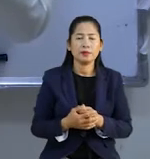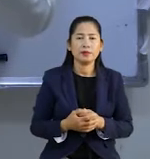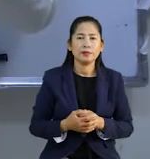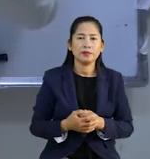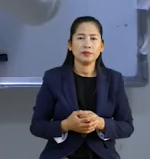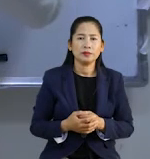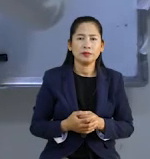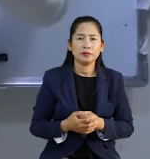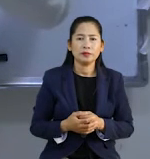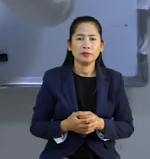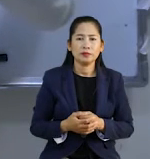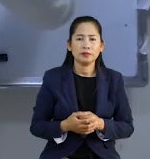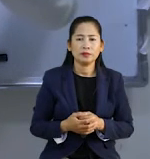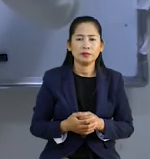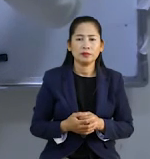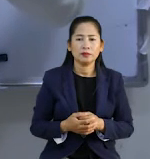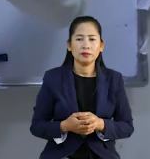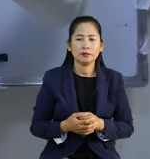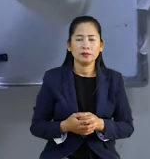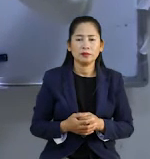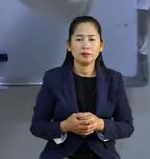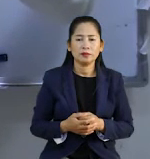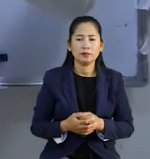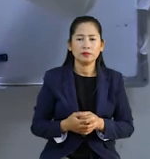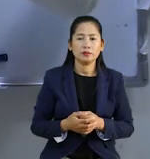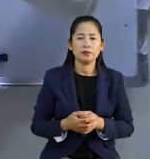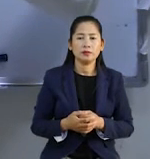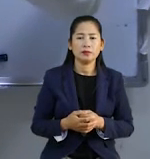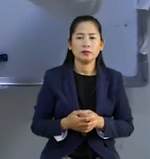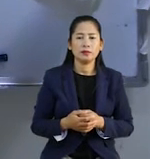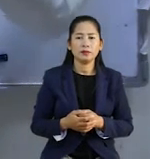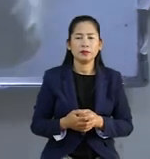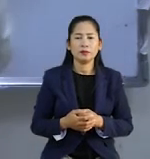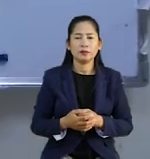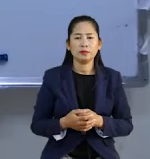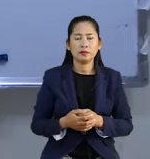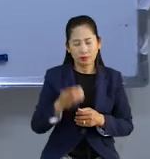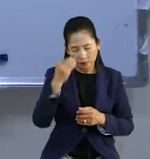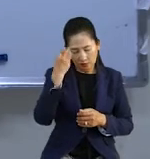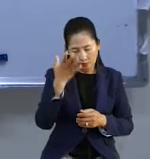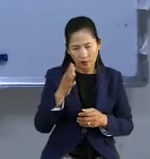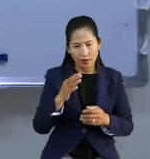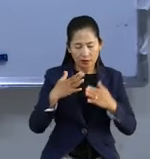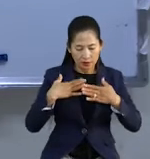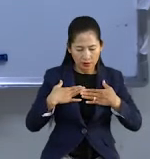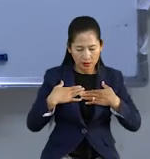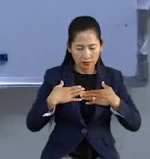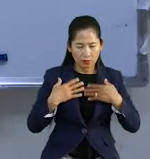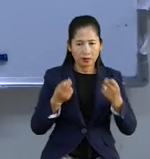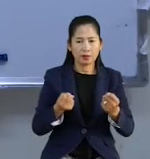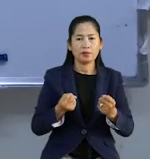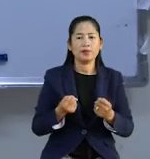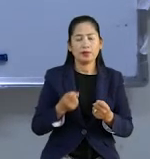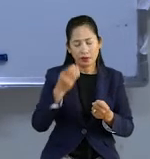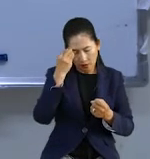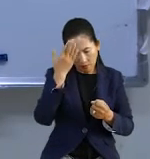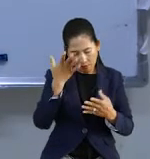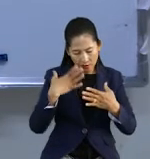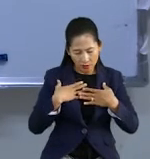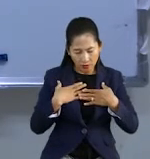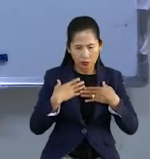นึอนามัยบาดดามใบสุขภาพบาดดาม